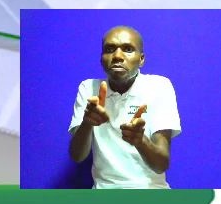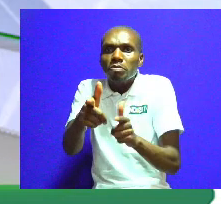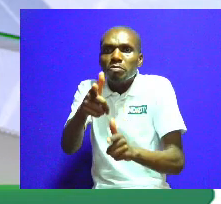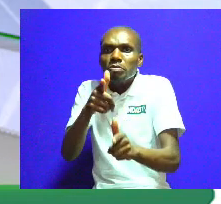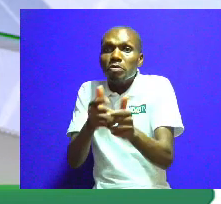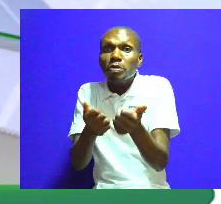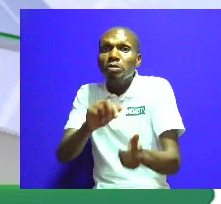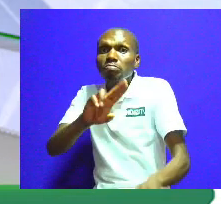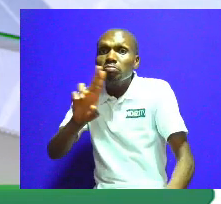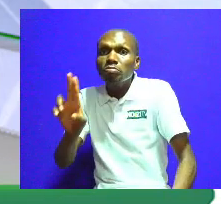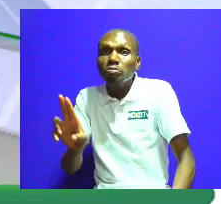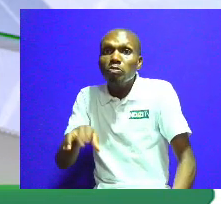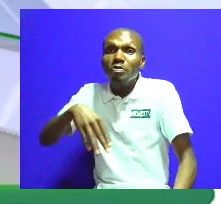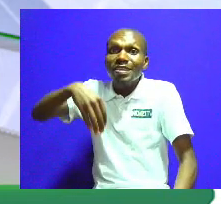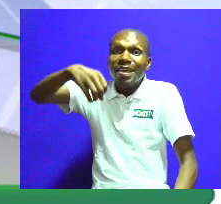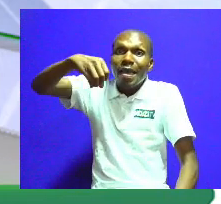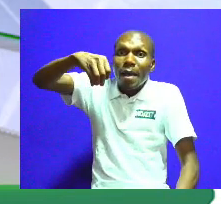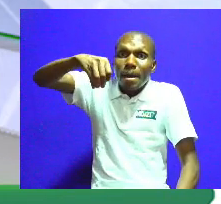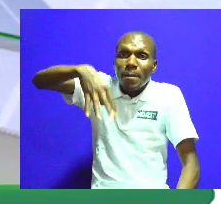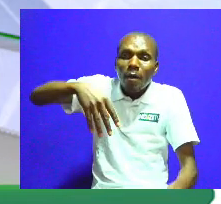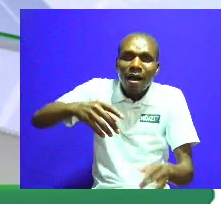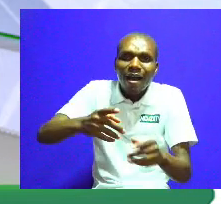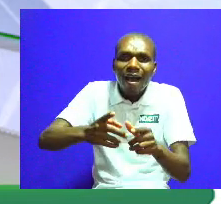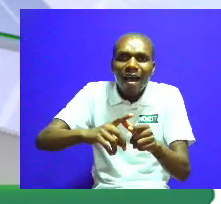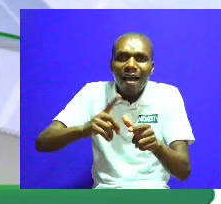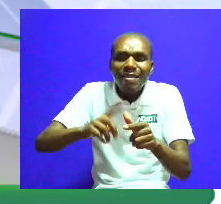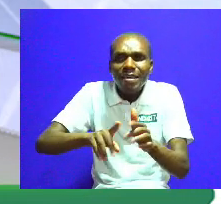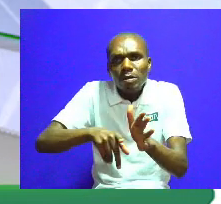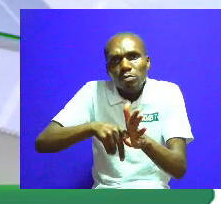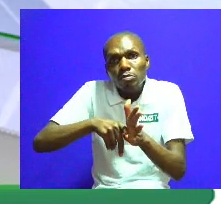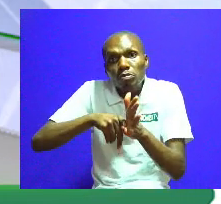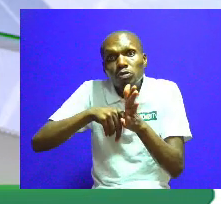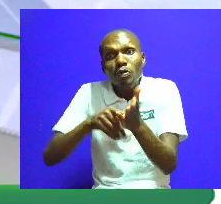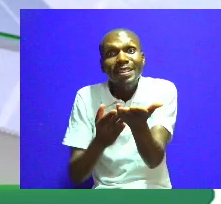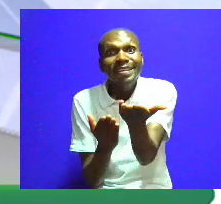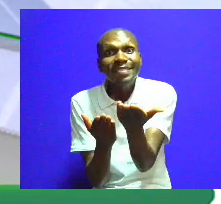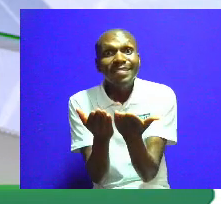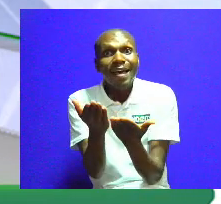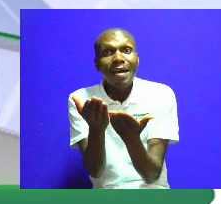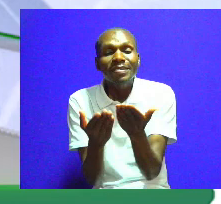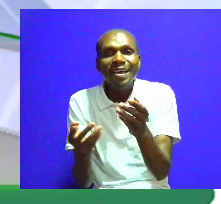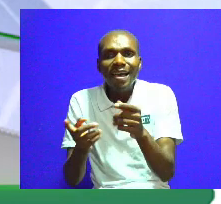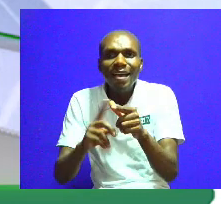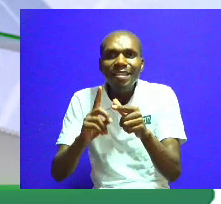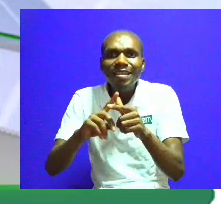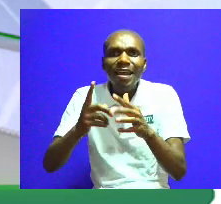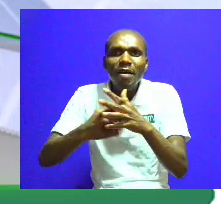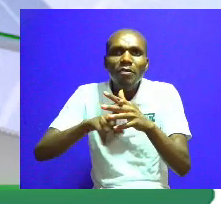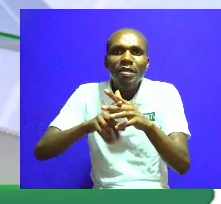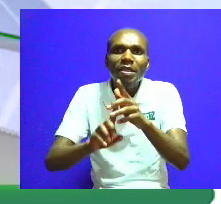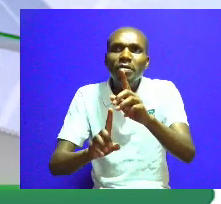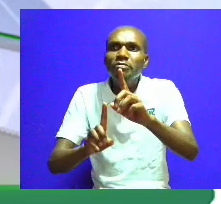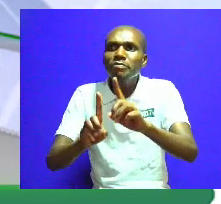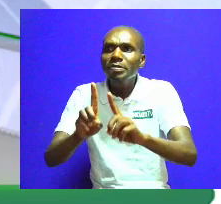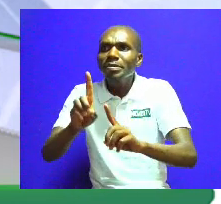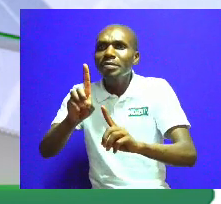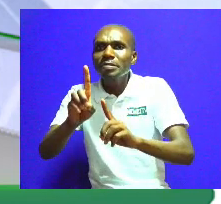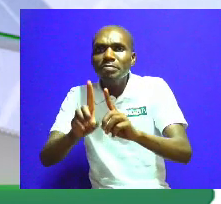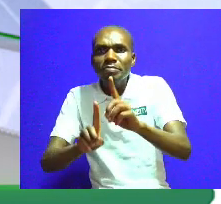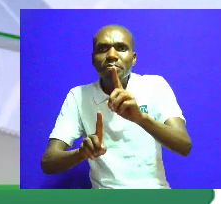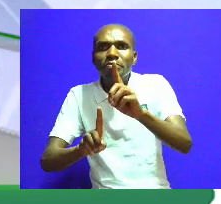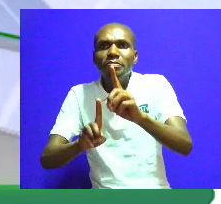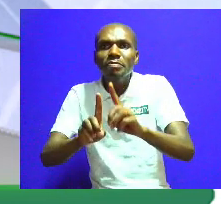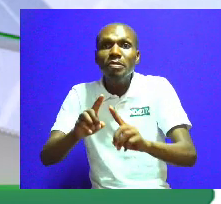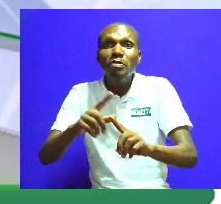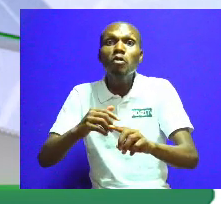estima ekero baba kwenyorera libagali yabo lyokorokia obukoreri bwabo asaba gochaka esabali yabo kurwa asense